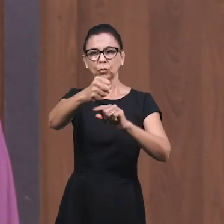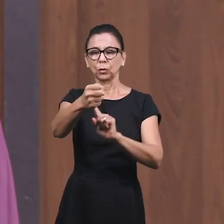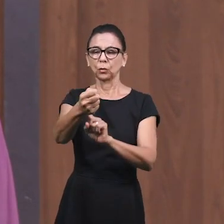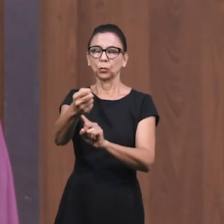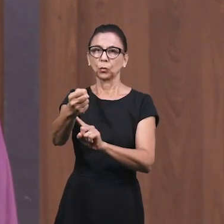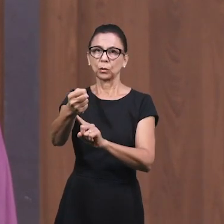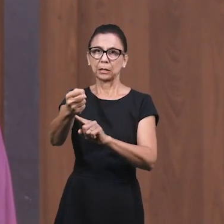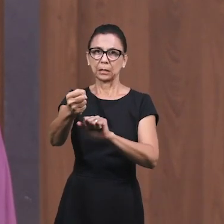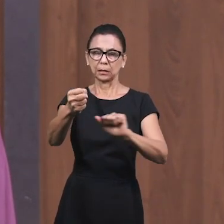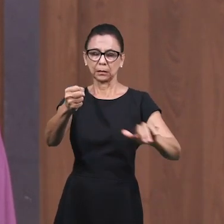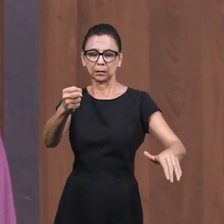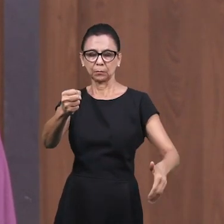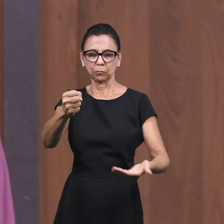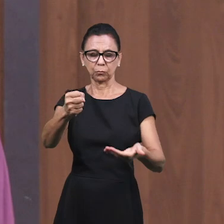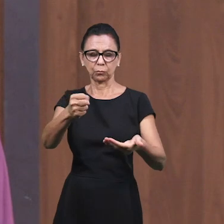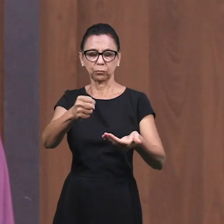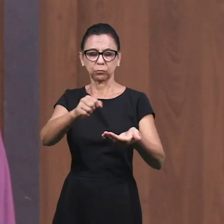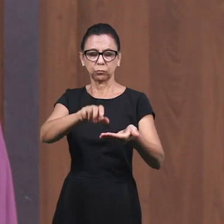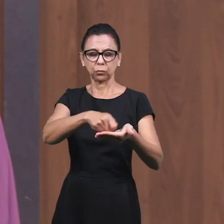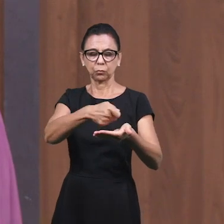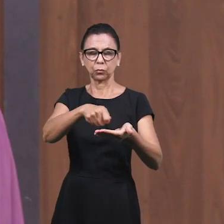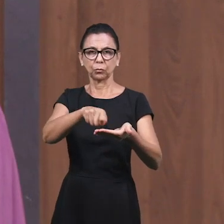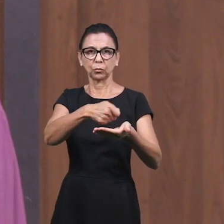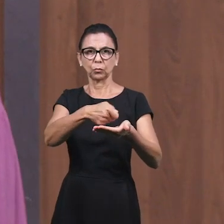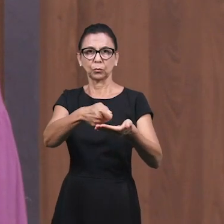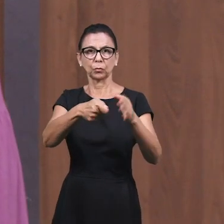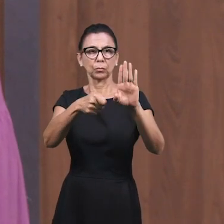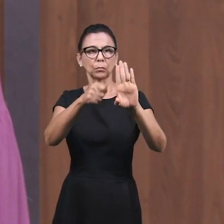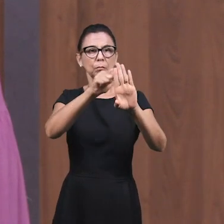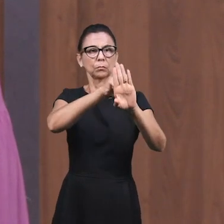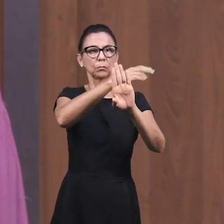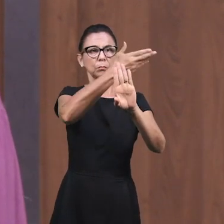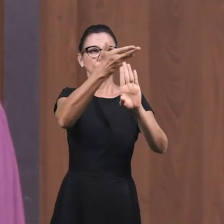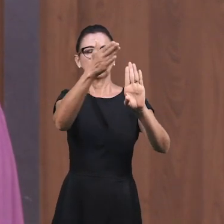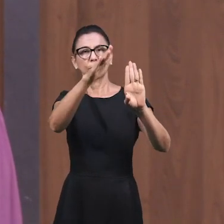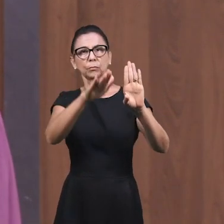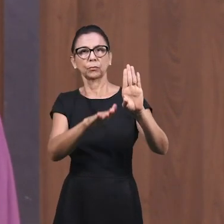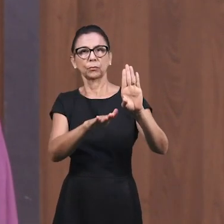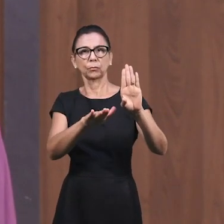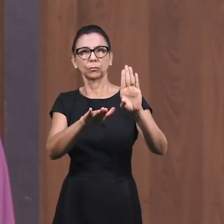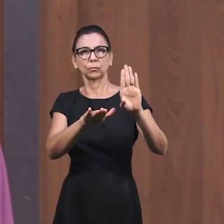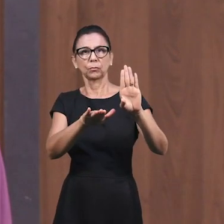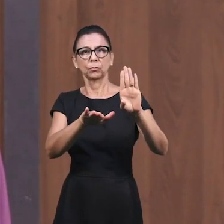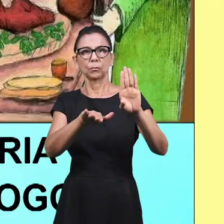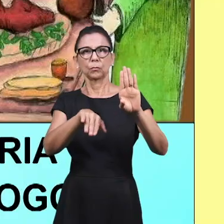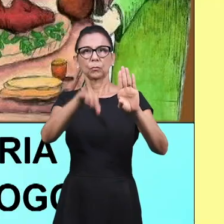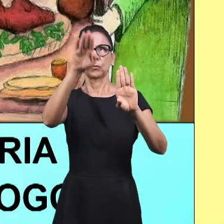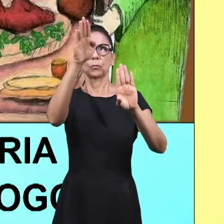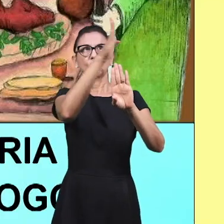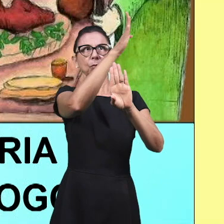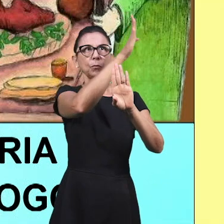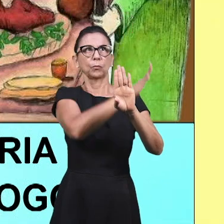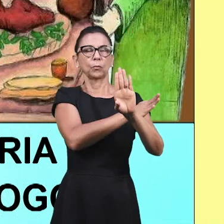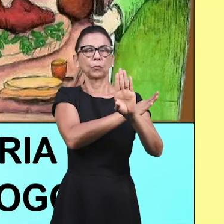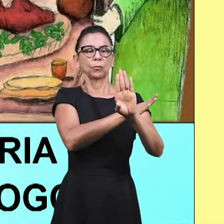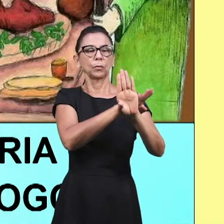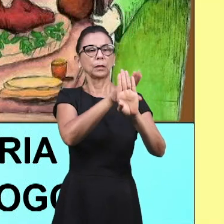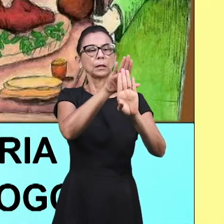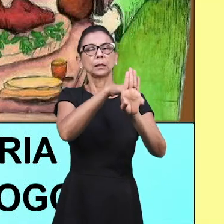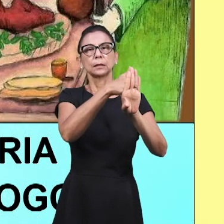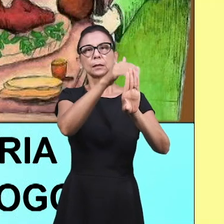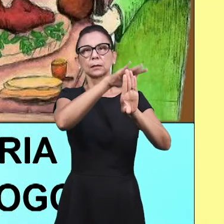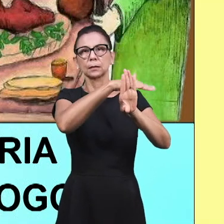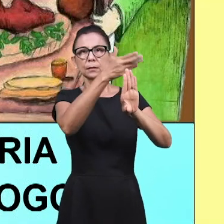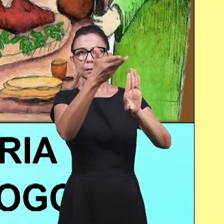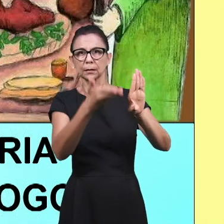sang autour des portes de leur maison. Dans la nuit du départ, il y